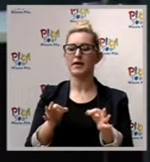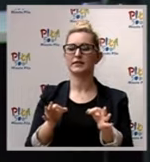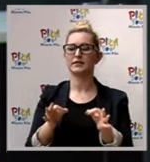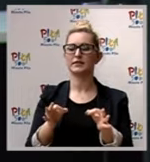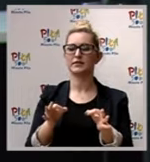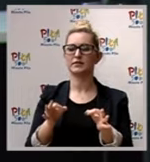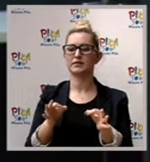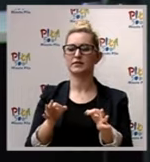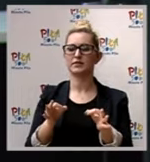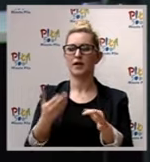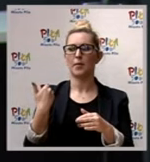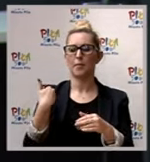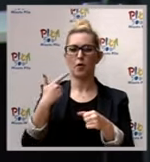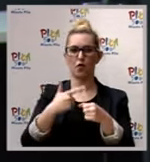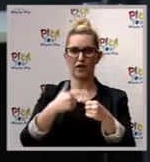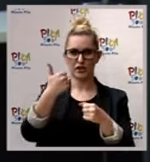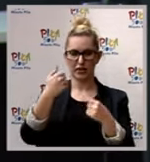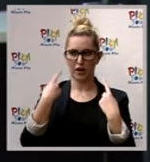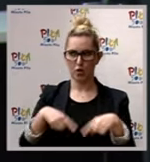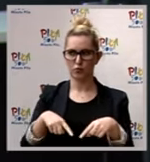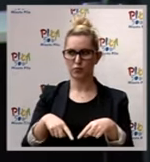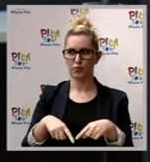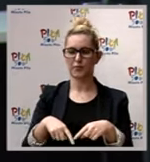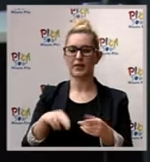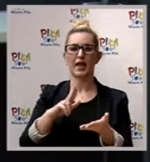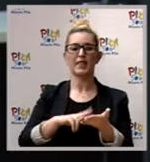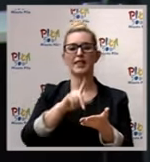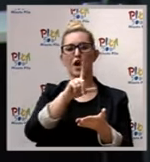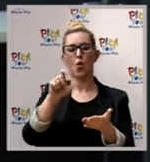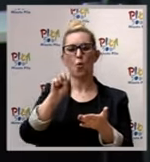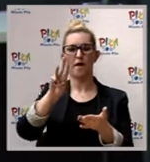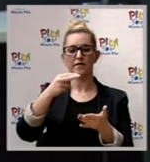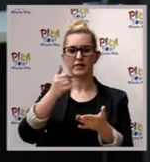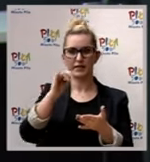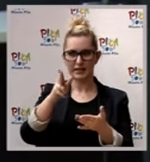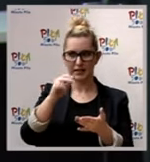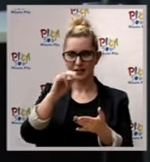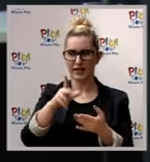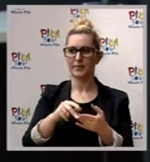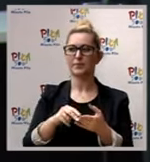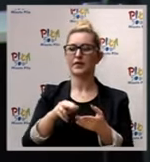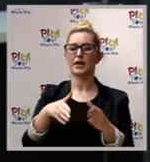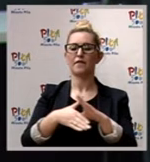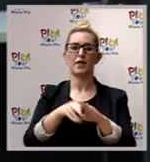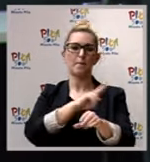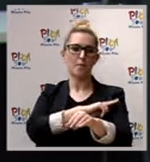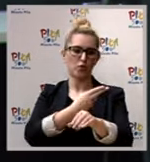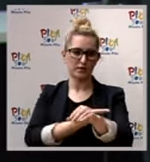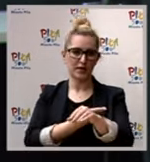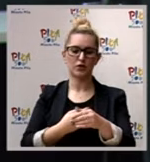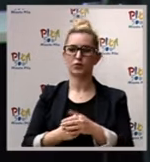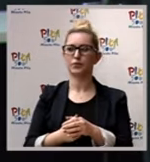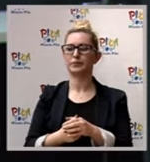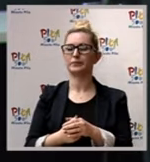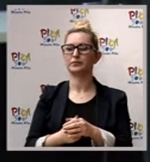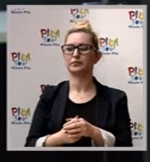do głosowania 21. Na ławnika do Sądu Okręgowego w Poznaniu, ośrodek zamiejscowy w Pile,